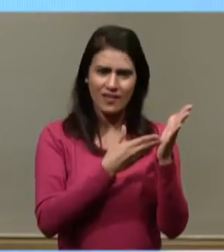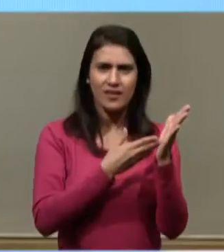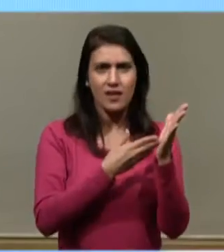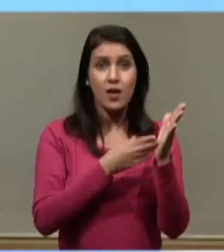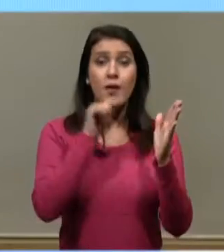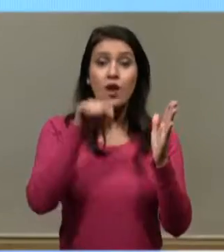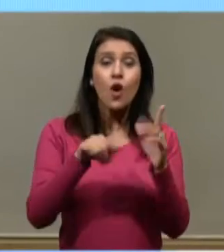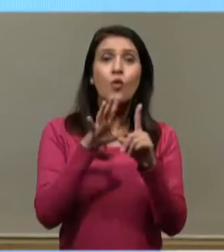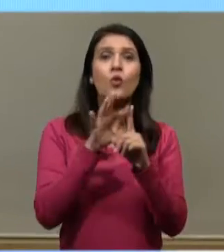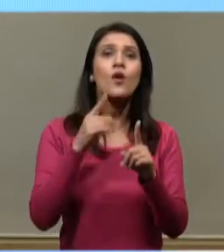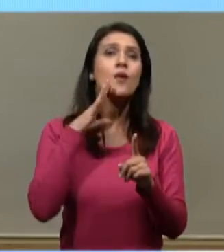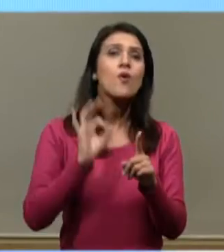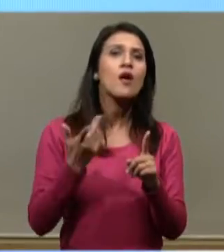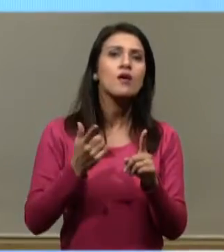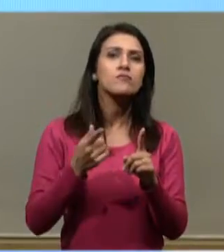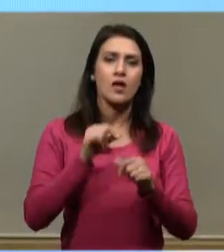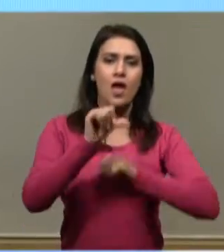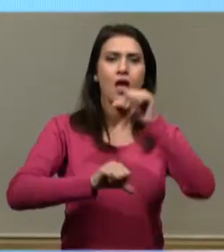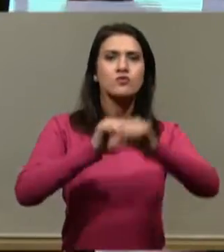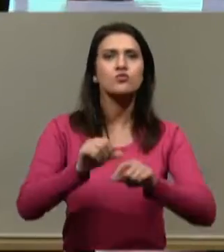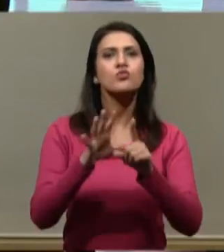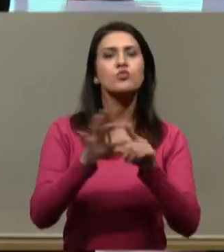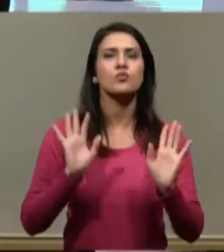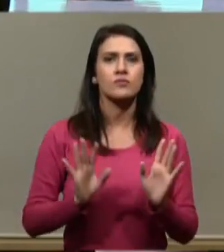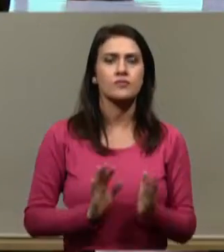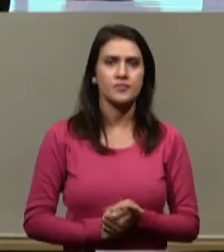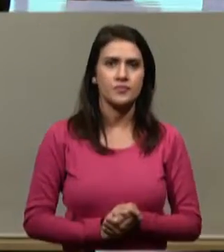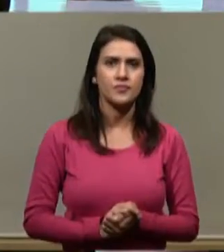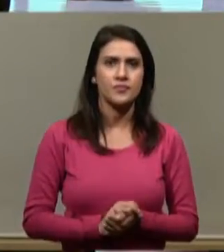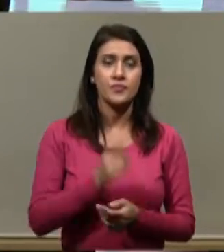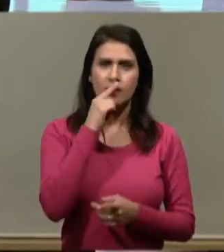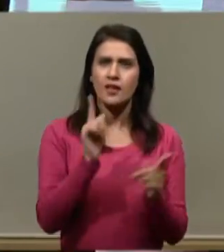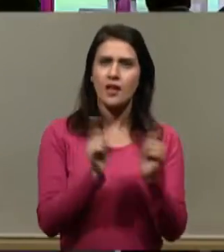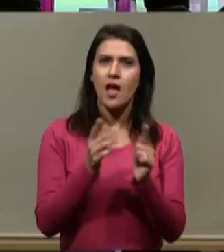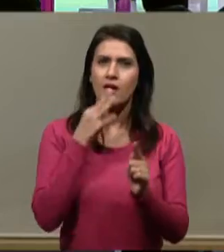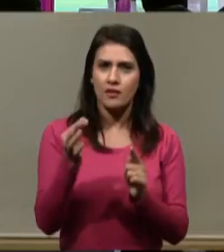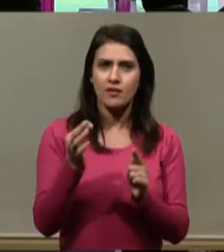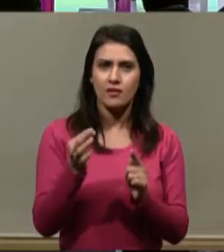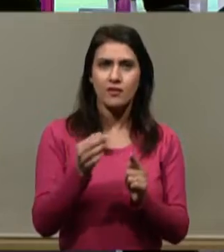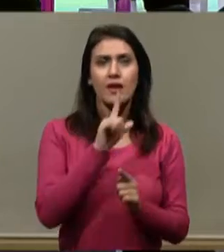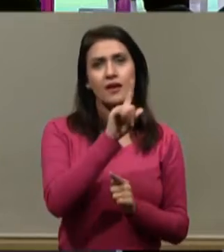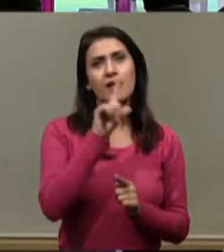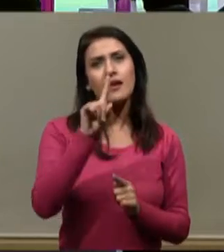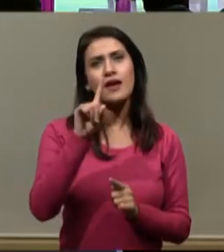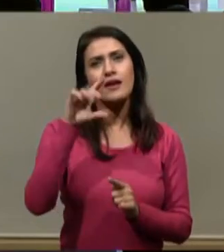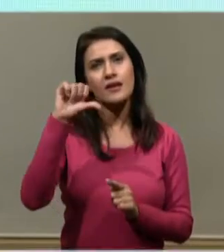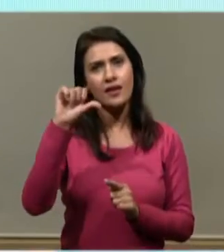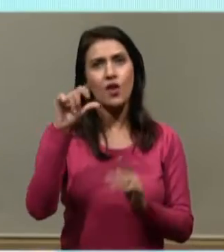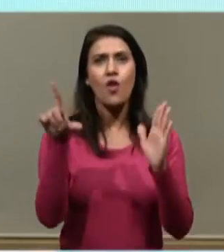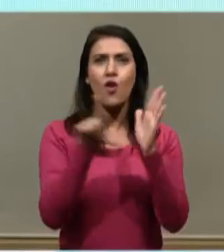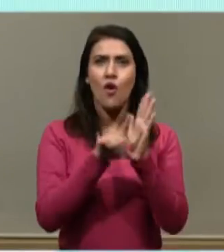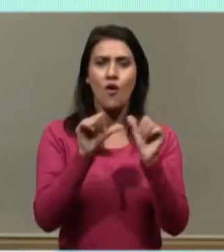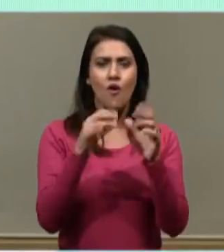out, now we really need to take action. Just a quick short question, 119 laws which were discriminatory, yes. आप लोगों